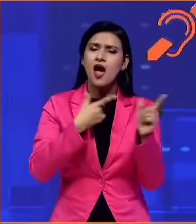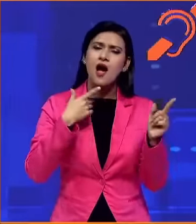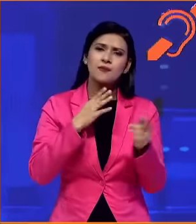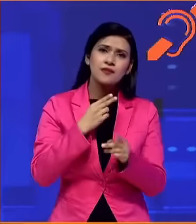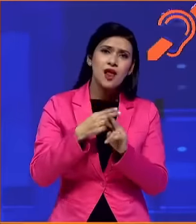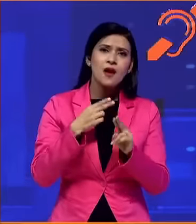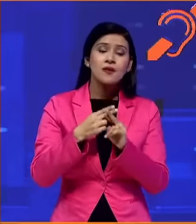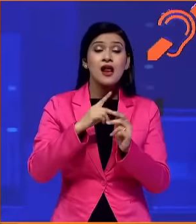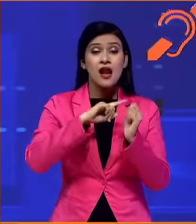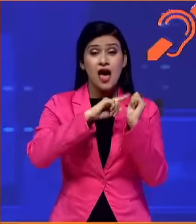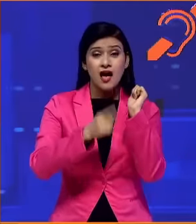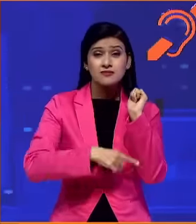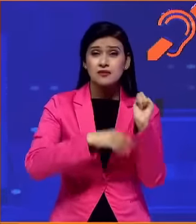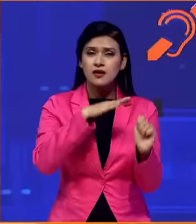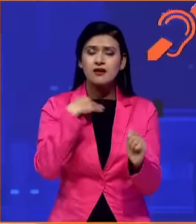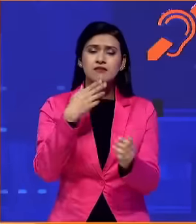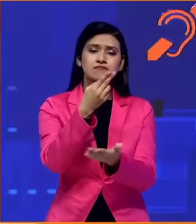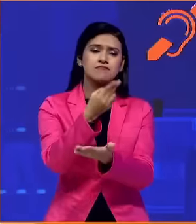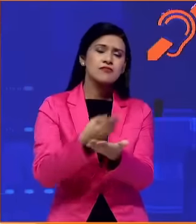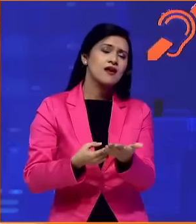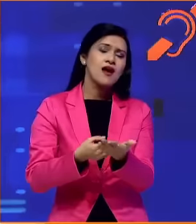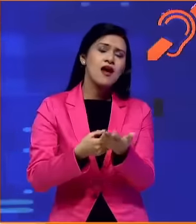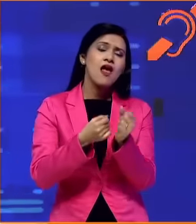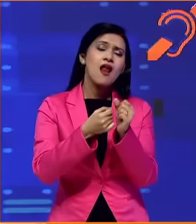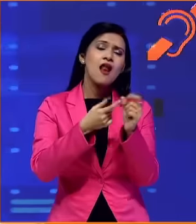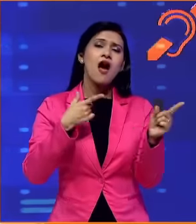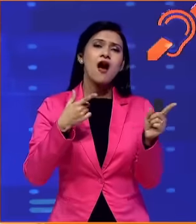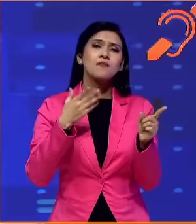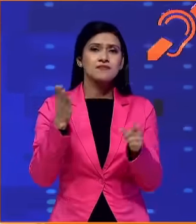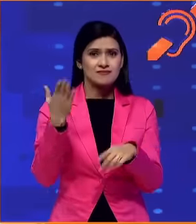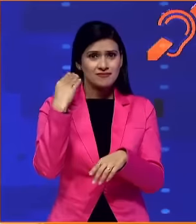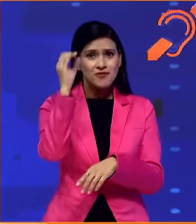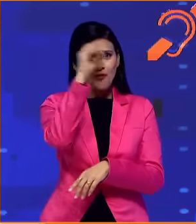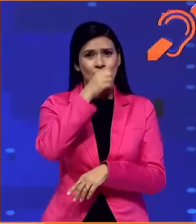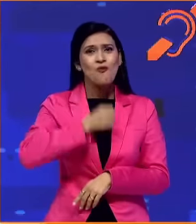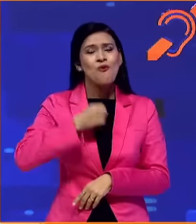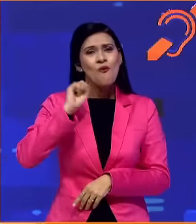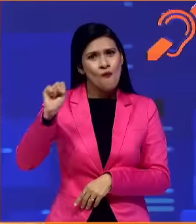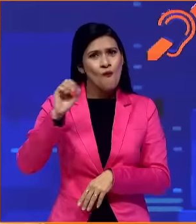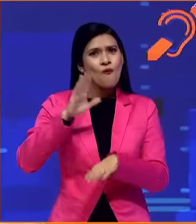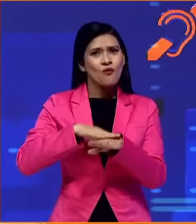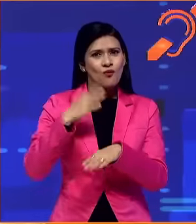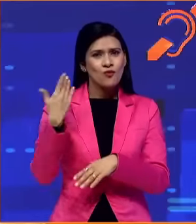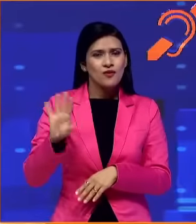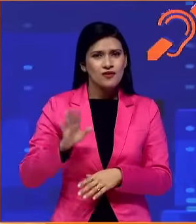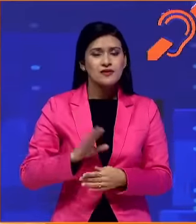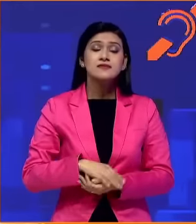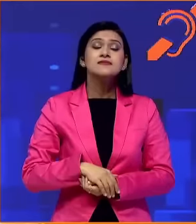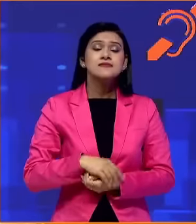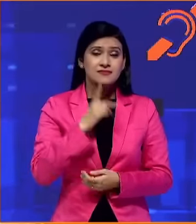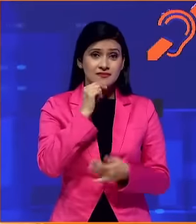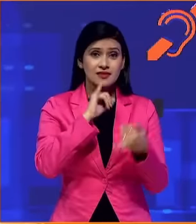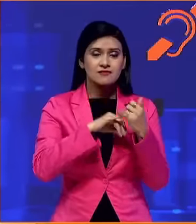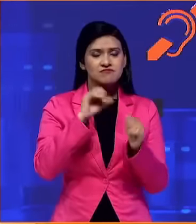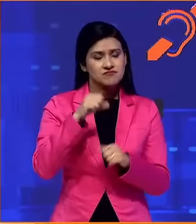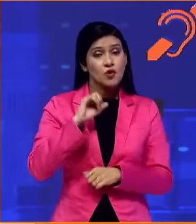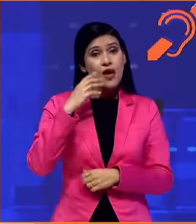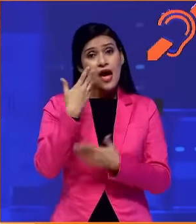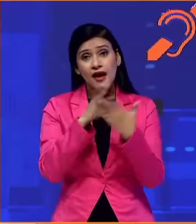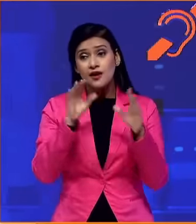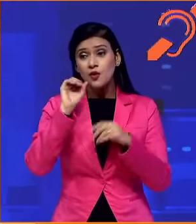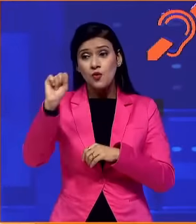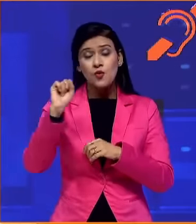अंतिम शब्दथे,"हेराम।"आपनेमहात्मागांधीकेबारेमेंबातकी ,औरआपबिल्कुल सहीहैंकिउनकाहर